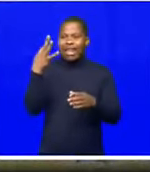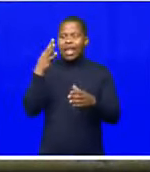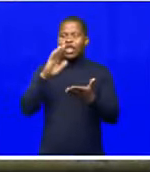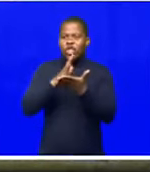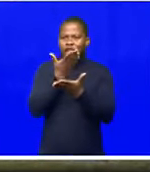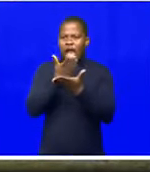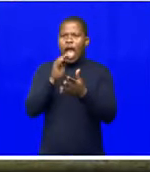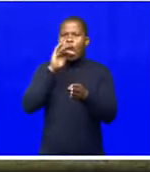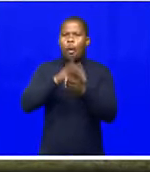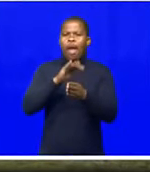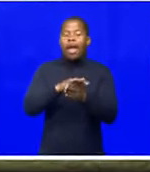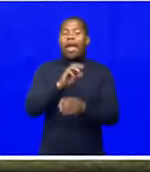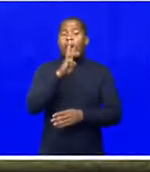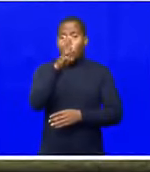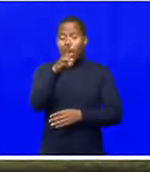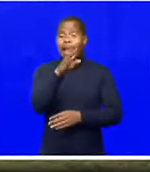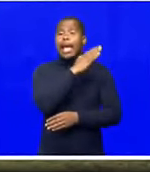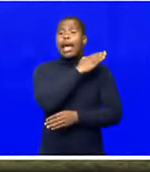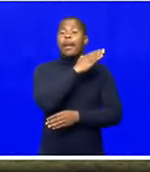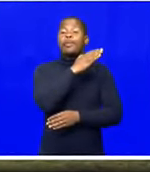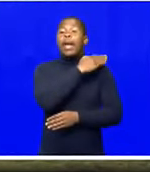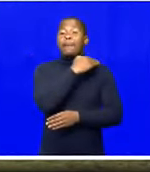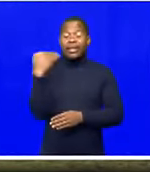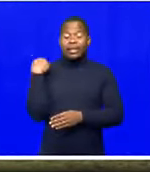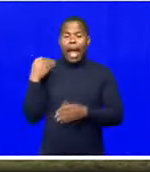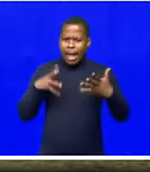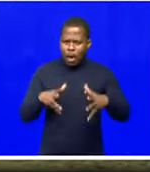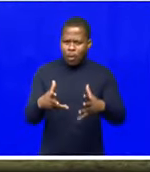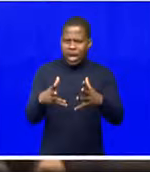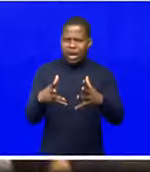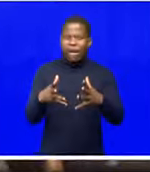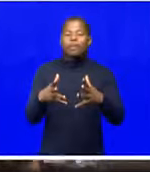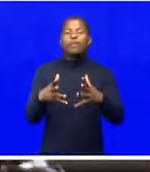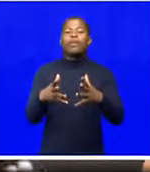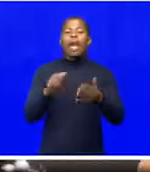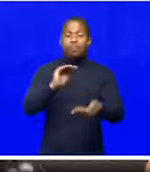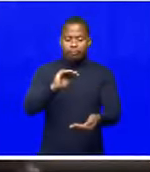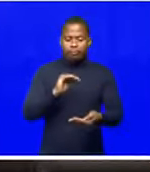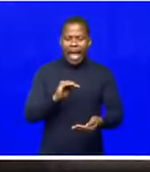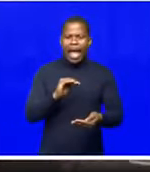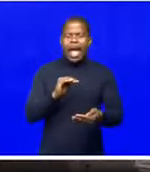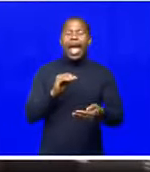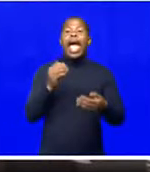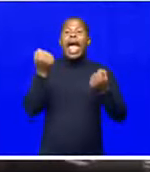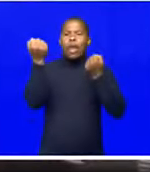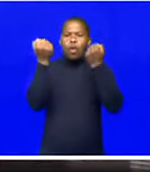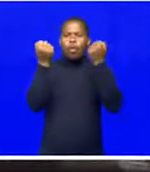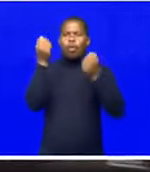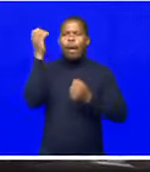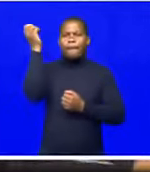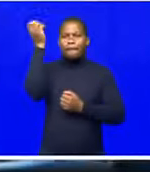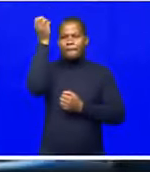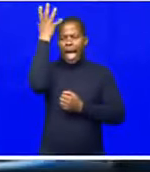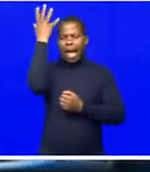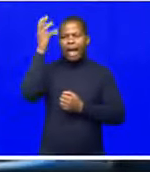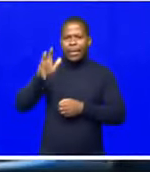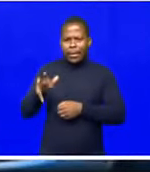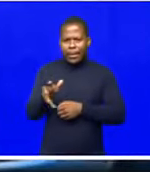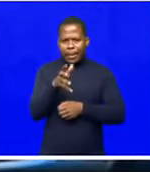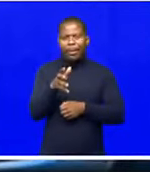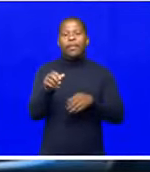lamathafu Invunayi litiko letekulima seyemukele tigulumba letingemashumi lasithupha nakune letinikelwe live leJapan